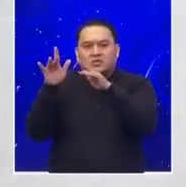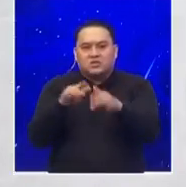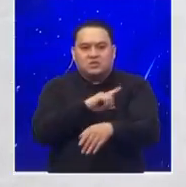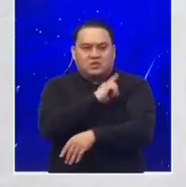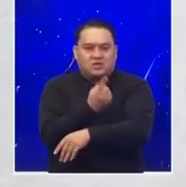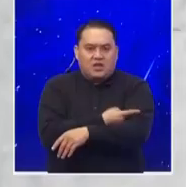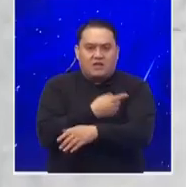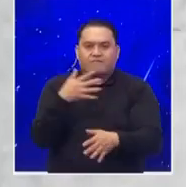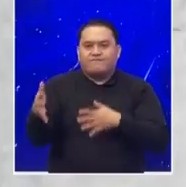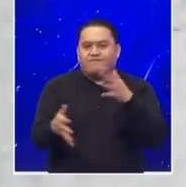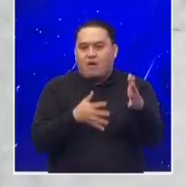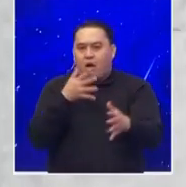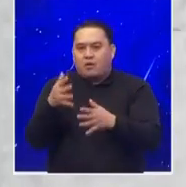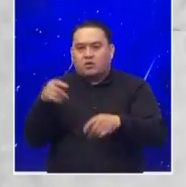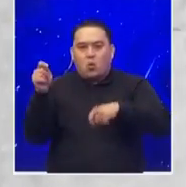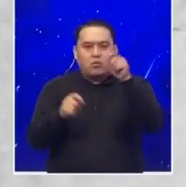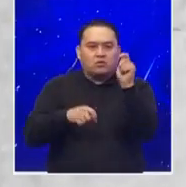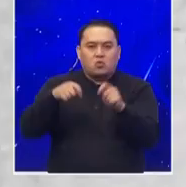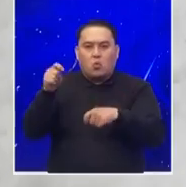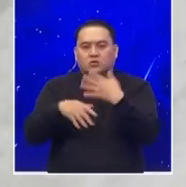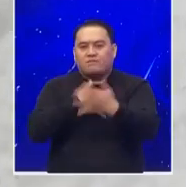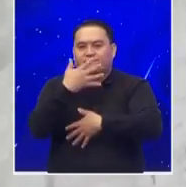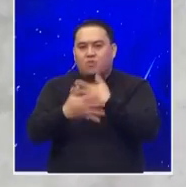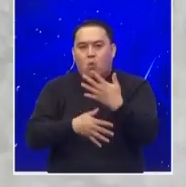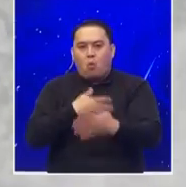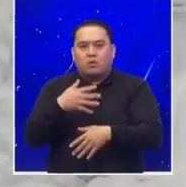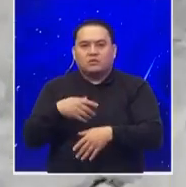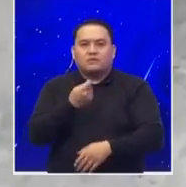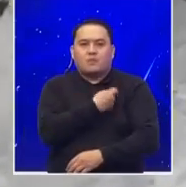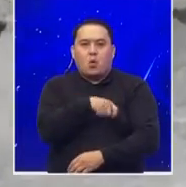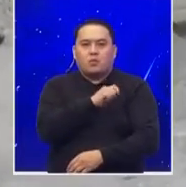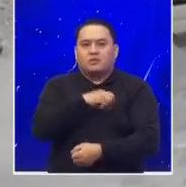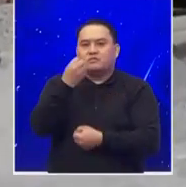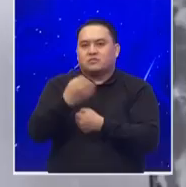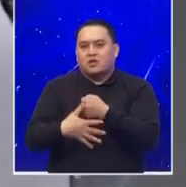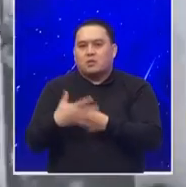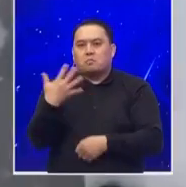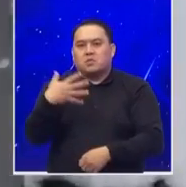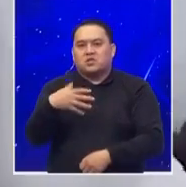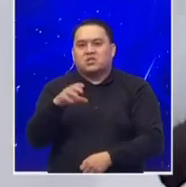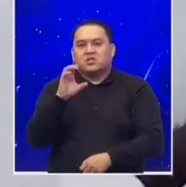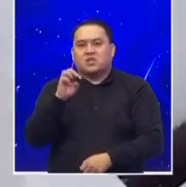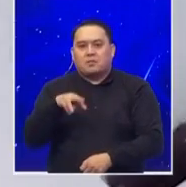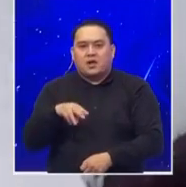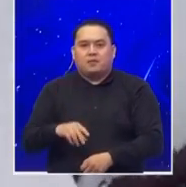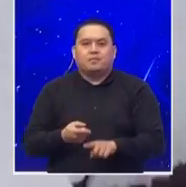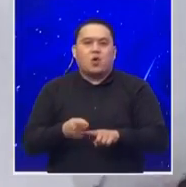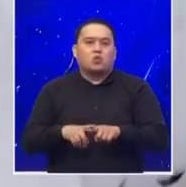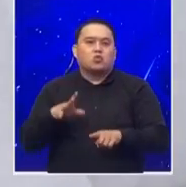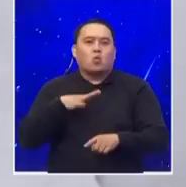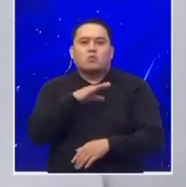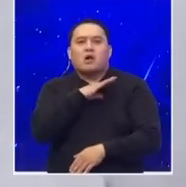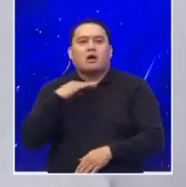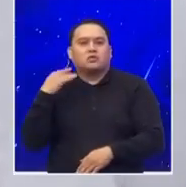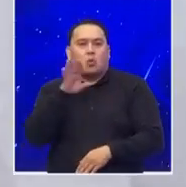сильными порывами ветра и дождями. Высота снежного покрова в Мадриде превысила 50 сантиметров. Сотни